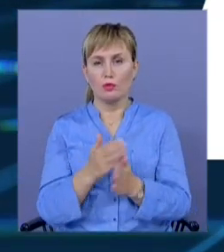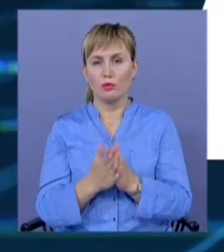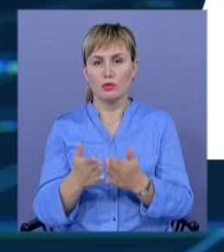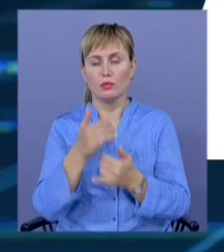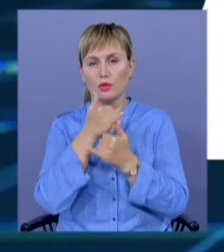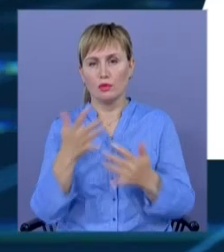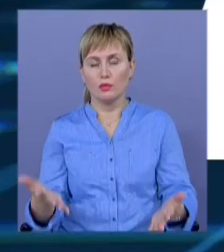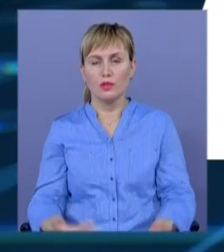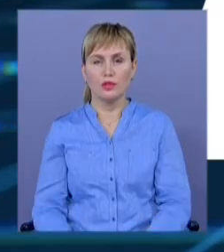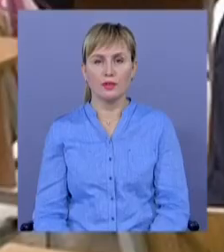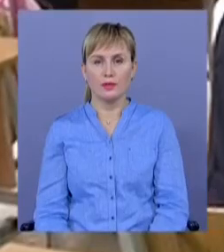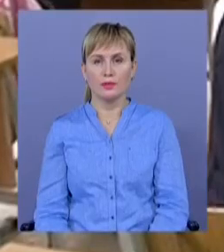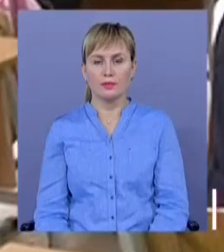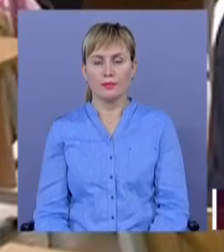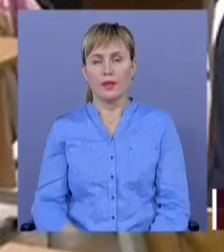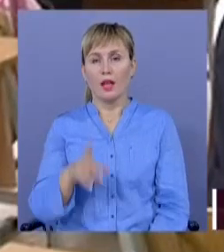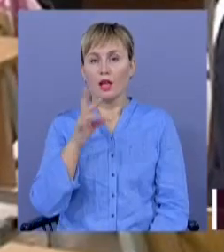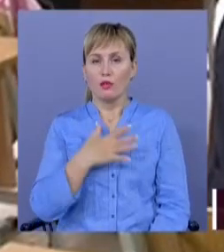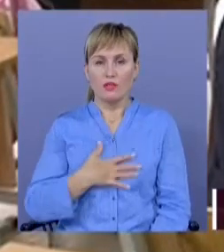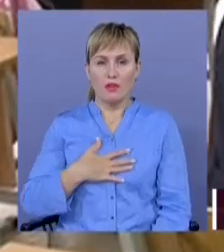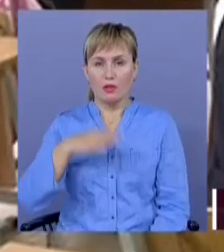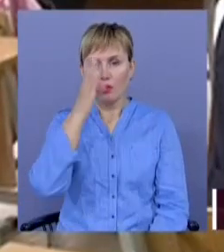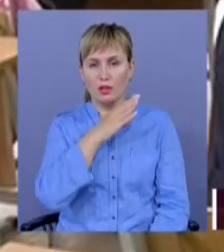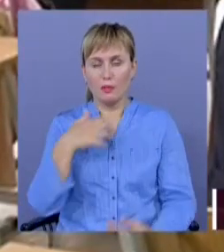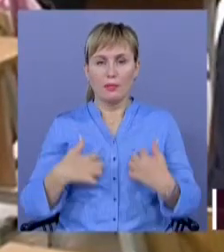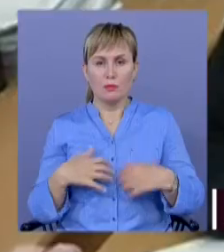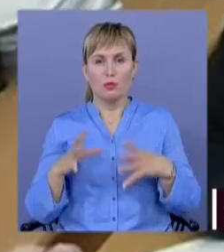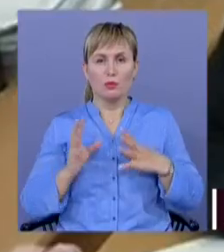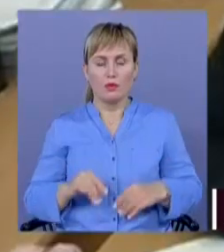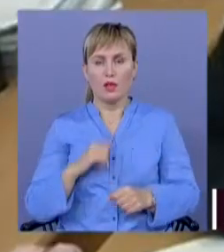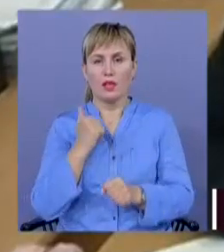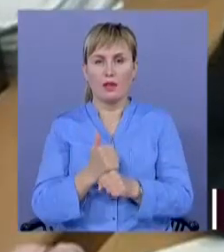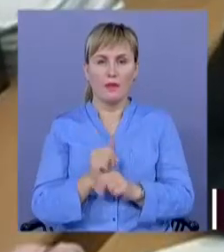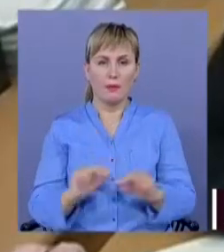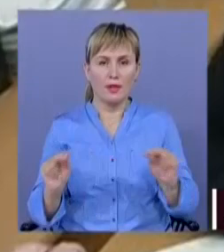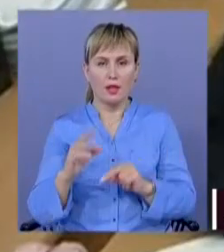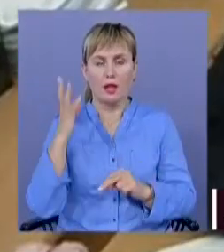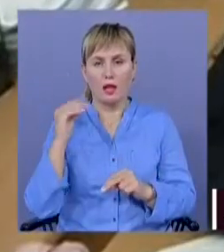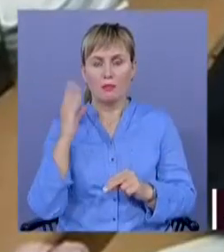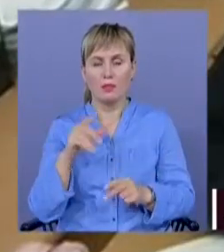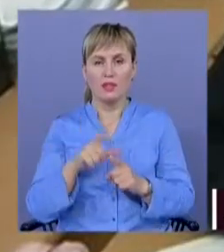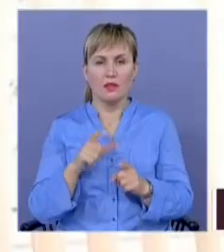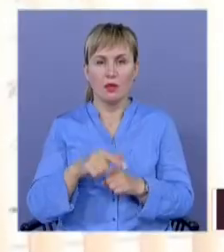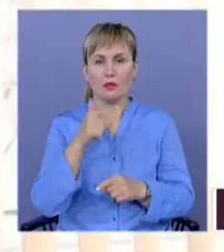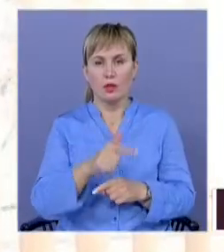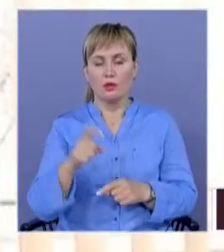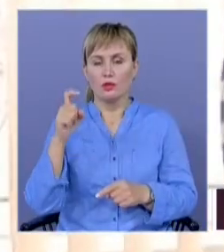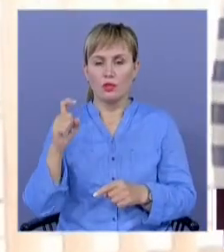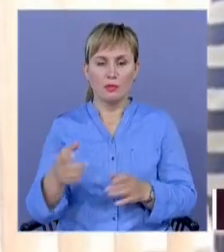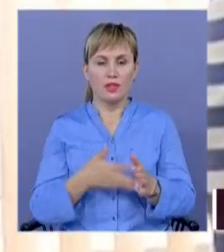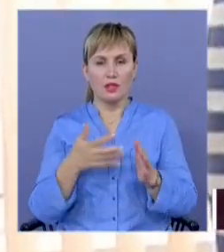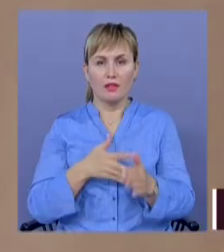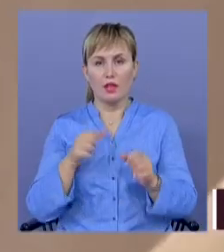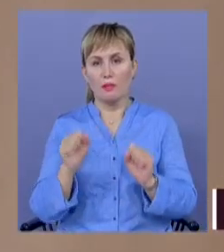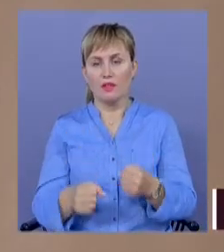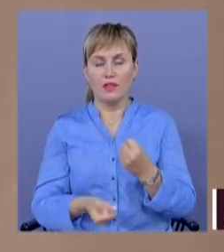учебники не собирается. Однако взволнованных родителей поспешила успокоить главный педагог Алматы. По словам Гульнар Ходжибергенова, нехватка